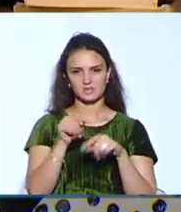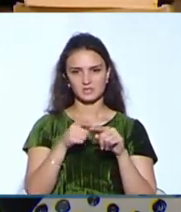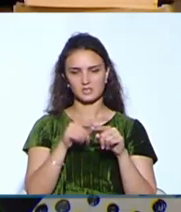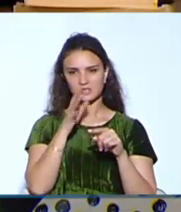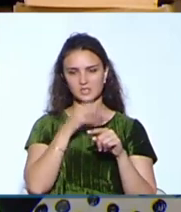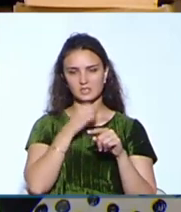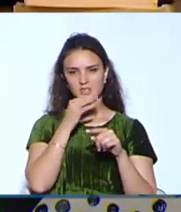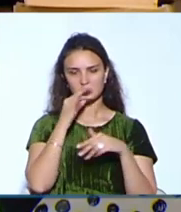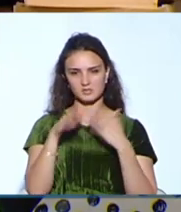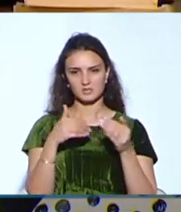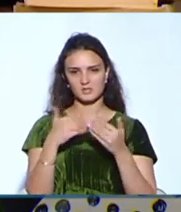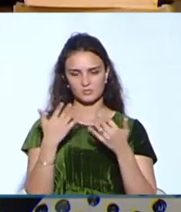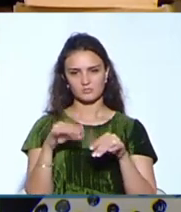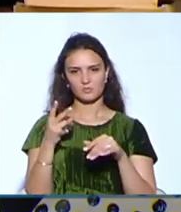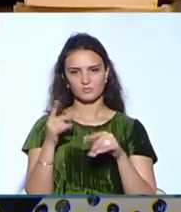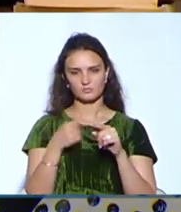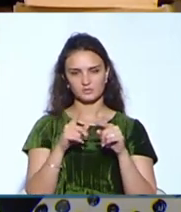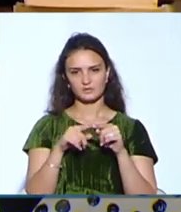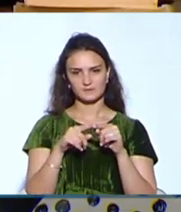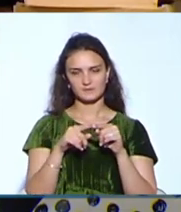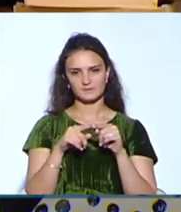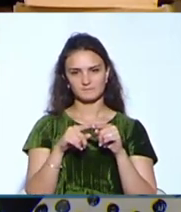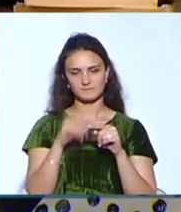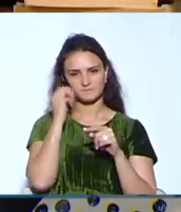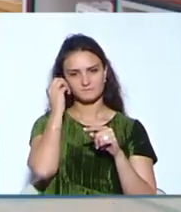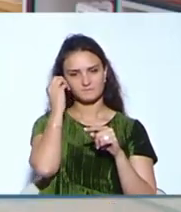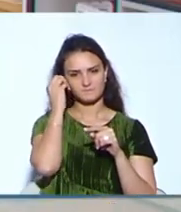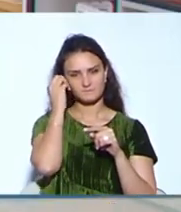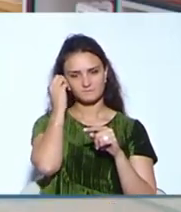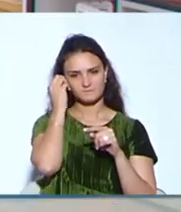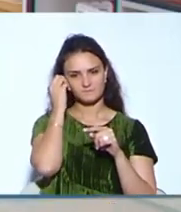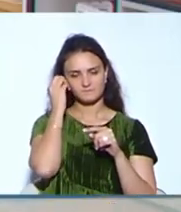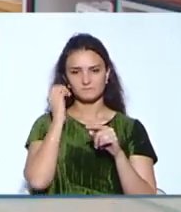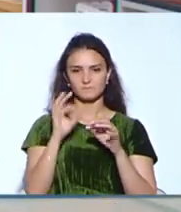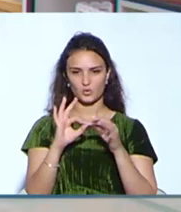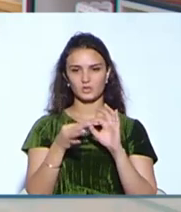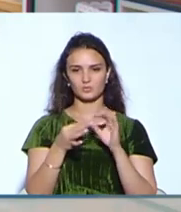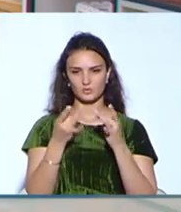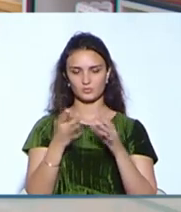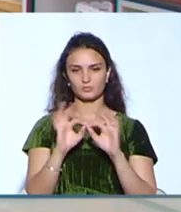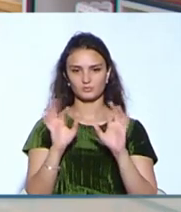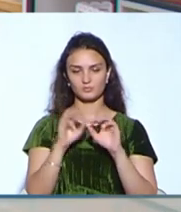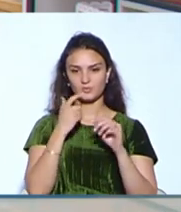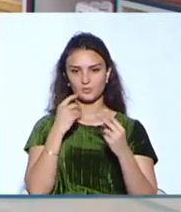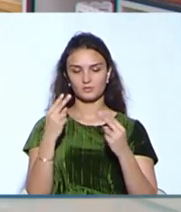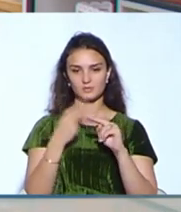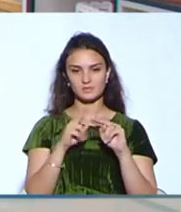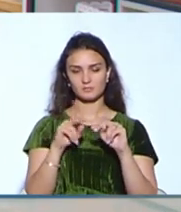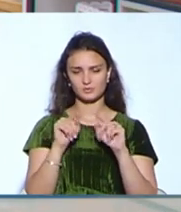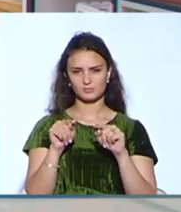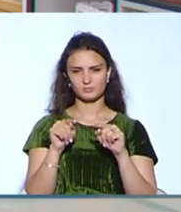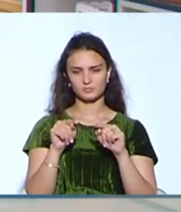ასაკის მერე უკვე ნამდვილად უნდა გამოკვეთო და დაადგენ. ანუ ნათი, რას გულისხმობ, მოდი უფრო კონკრეტულად უთხრათ მაყურებელს, იმიტომ